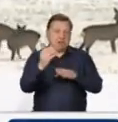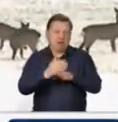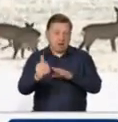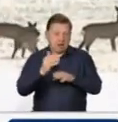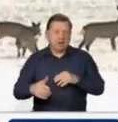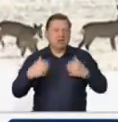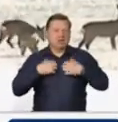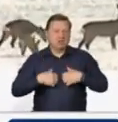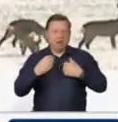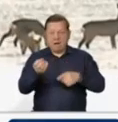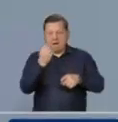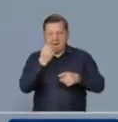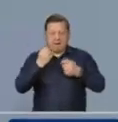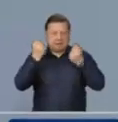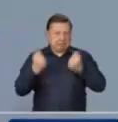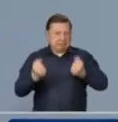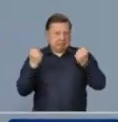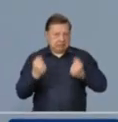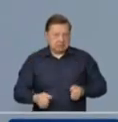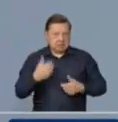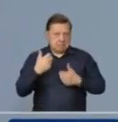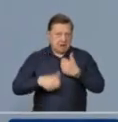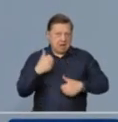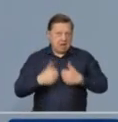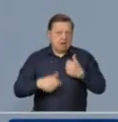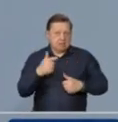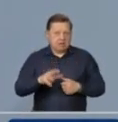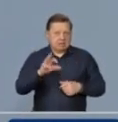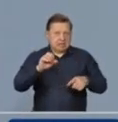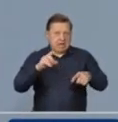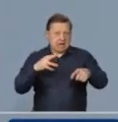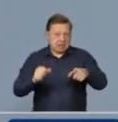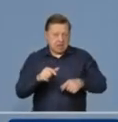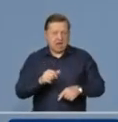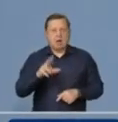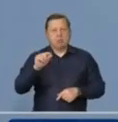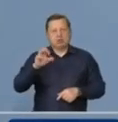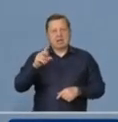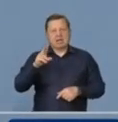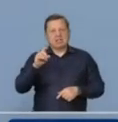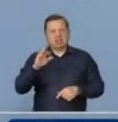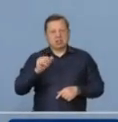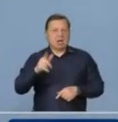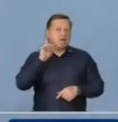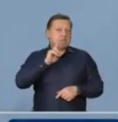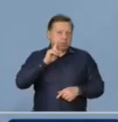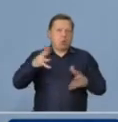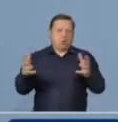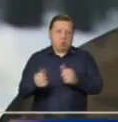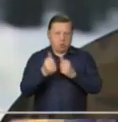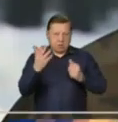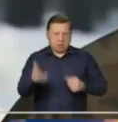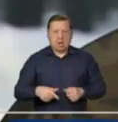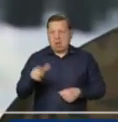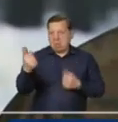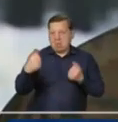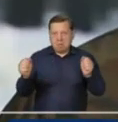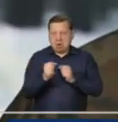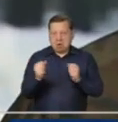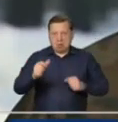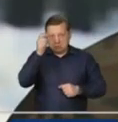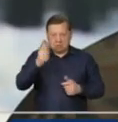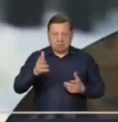utrudnia zwierzętom dostęp do pożywienia. Taki problem miała wycieńczona sarna z Puszczy Knyszyńskiej. Uratował ją leśnik. Nie bało się w ogóle człowieka. Pod deszczem odśnieżyłem